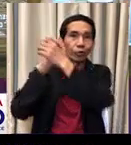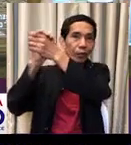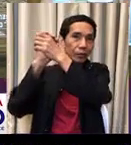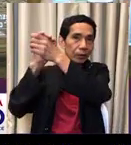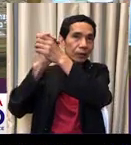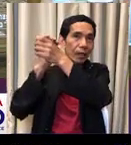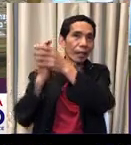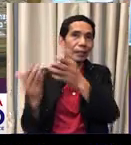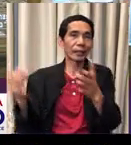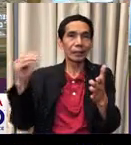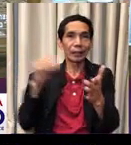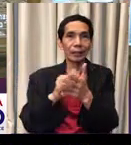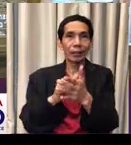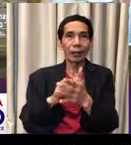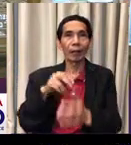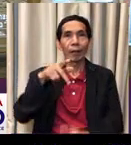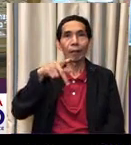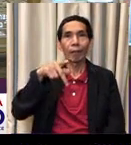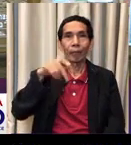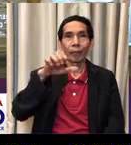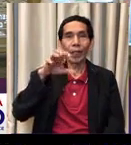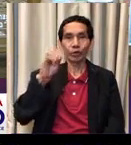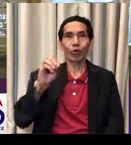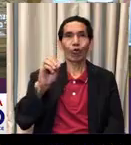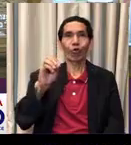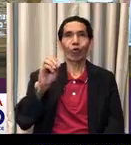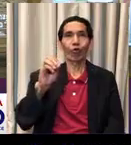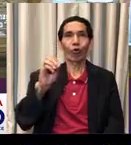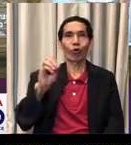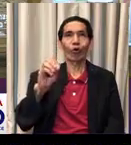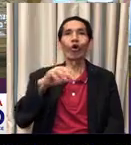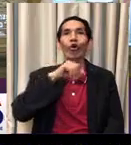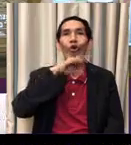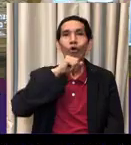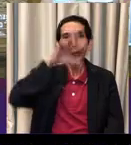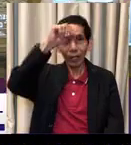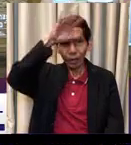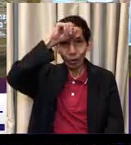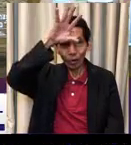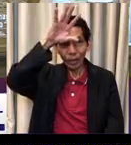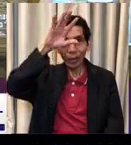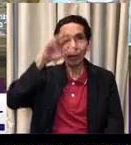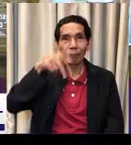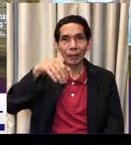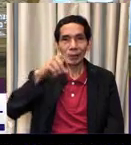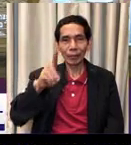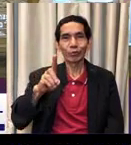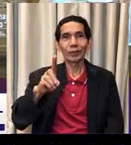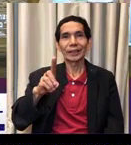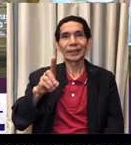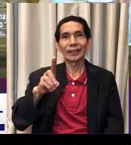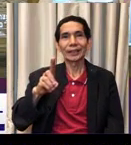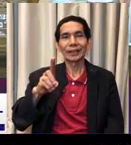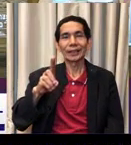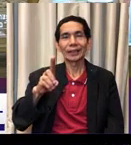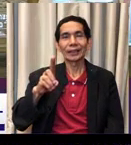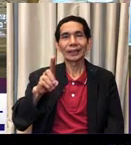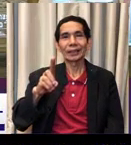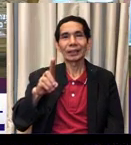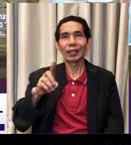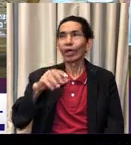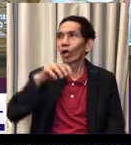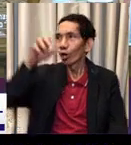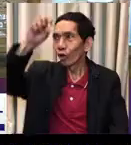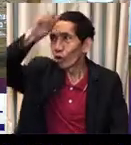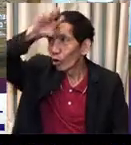congratulations na naman kay sa Peso. Mga lolo, mga lola ko at PWDs. Paano yung